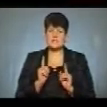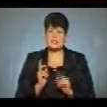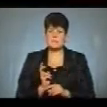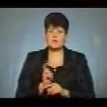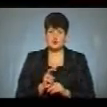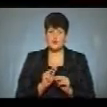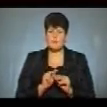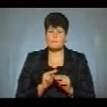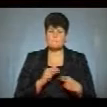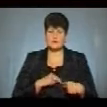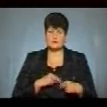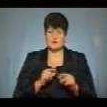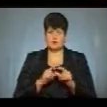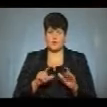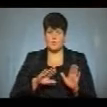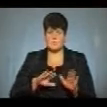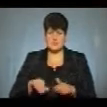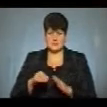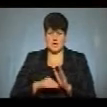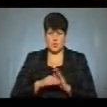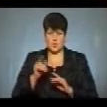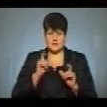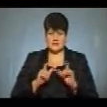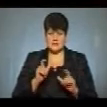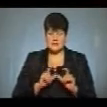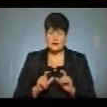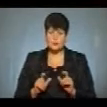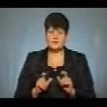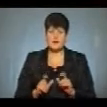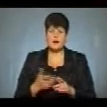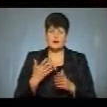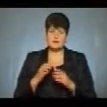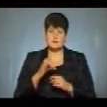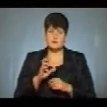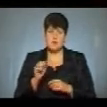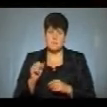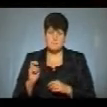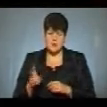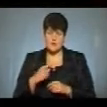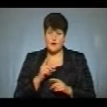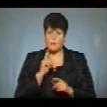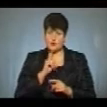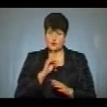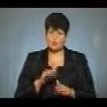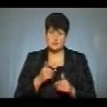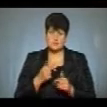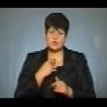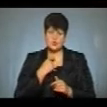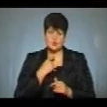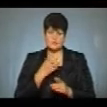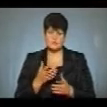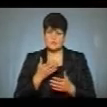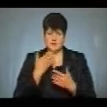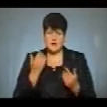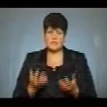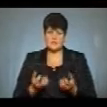до школи після університету. Водночас голова комітету Сергій Бабак каже, поки що до пропозиції «Голосу» не дійшли. Втім, і